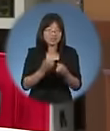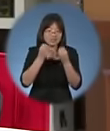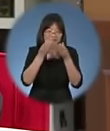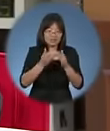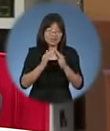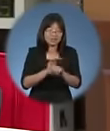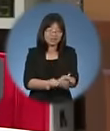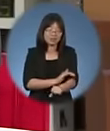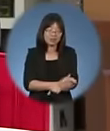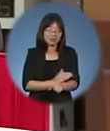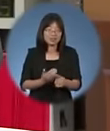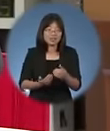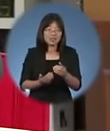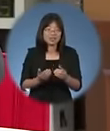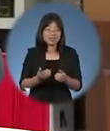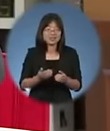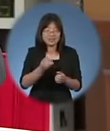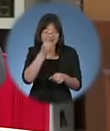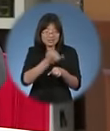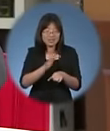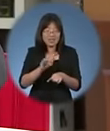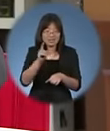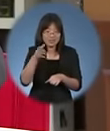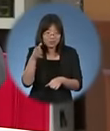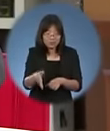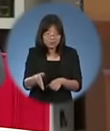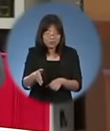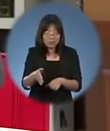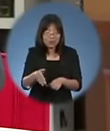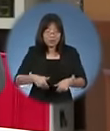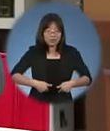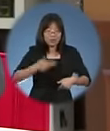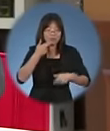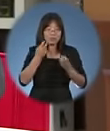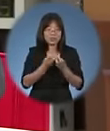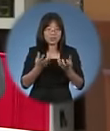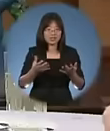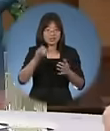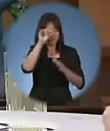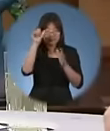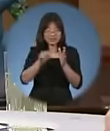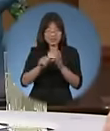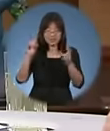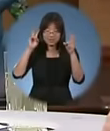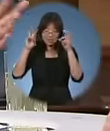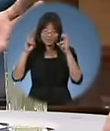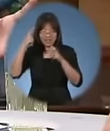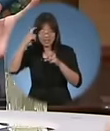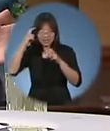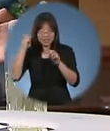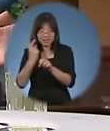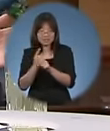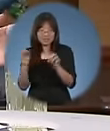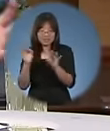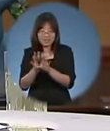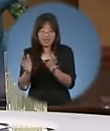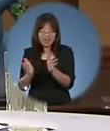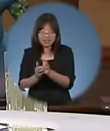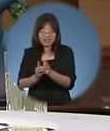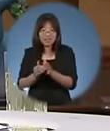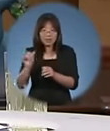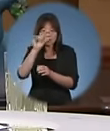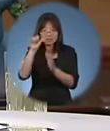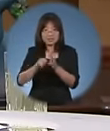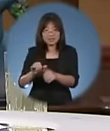명멸하는데 한 종목을 파가지고 그렇죠. 꼭 쓸모없어지면 어떡할 거야. 이제는 평생 직장의 개념은 이미 사라진 지 오래고요.